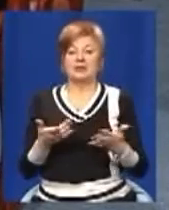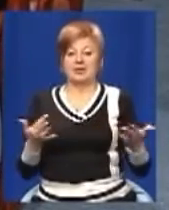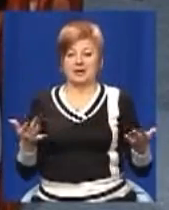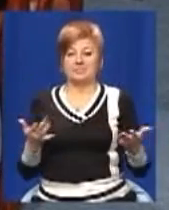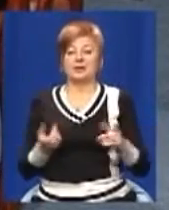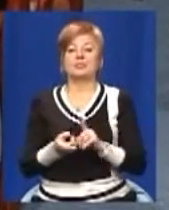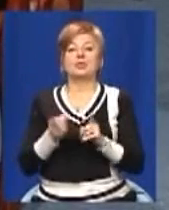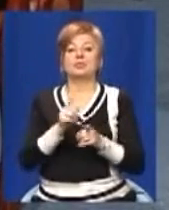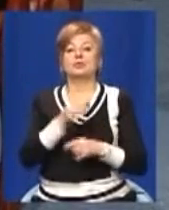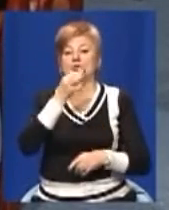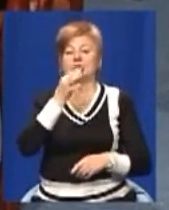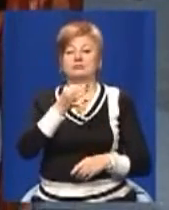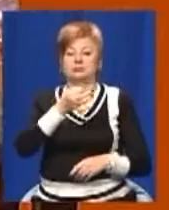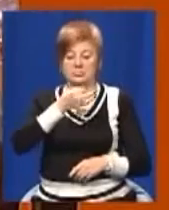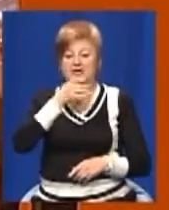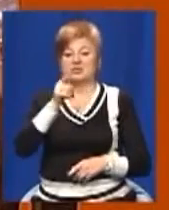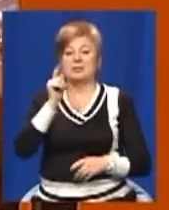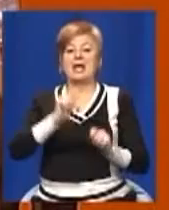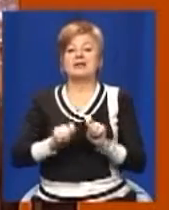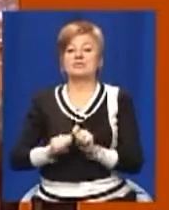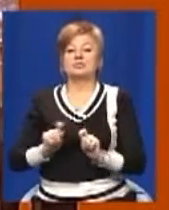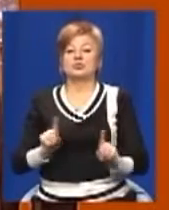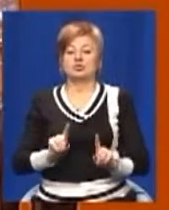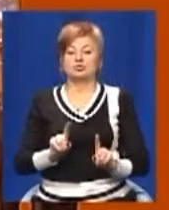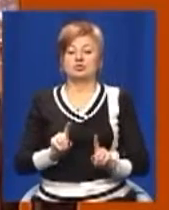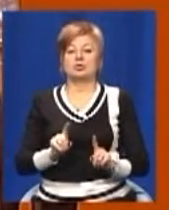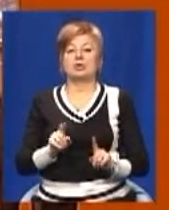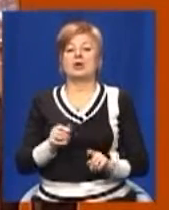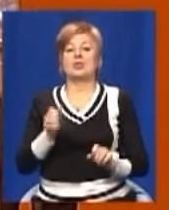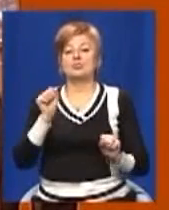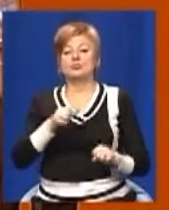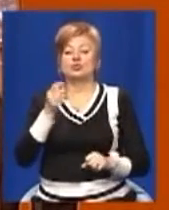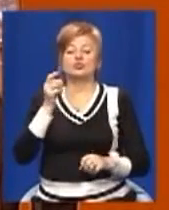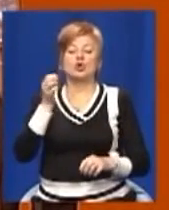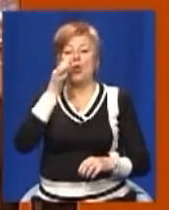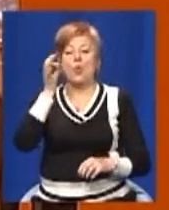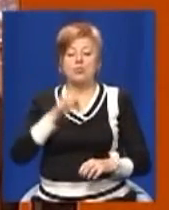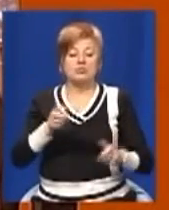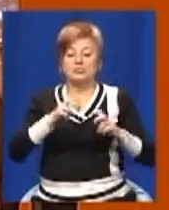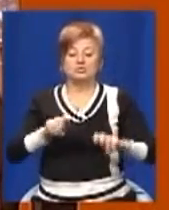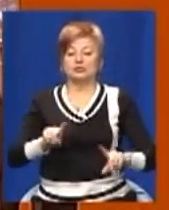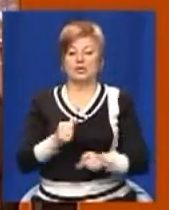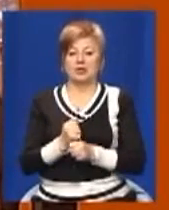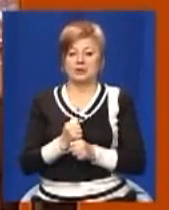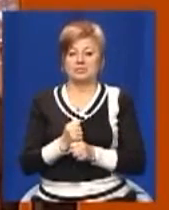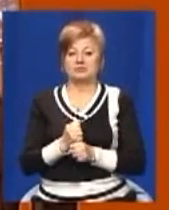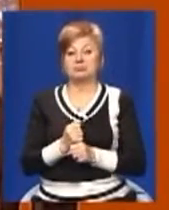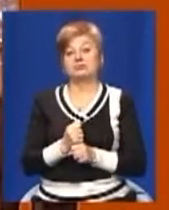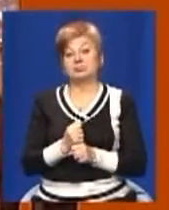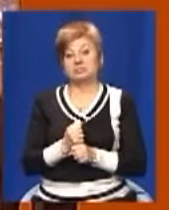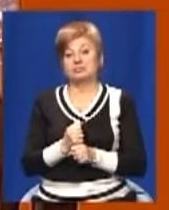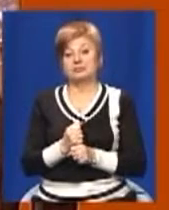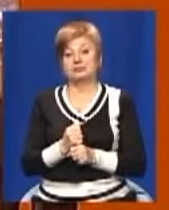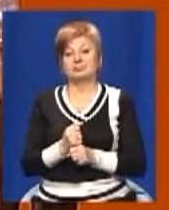прийдуть до смаку. А любиш експериментувати? Так. А які, власні, можливо, досліди вже ти проводив чи що? Ну,